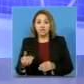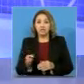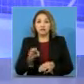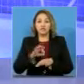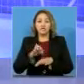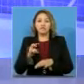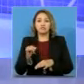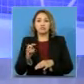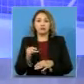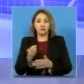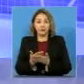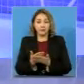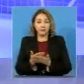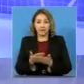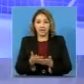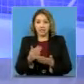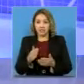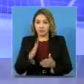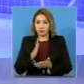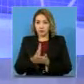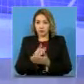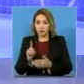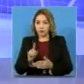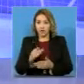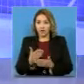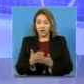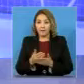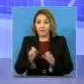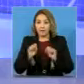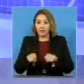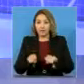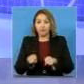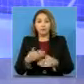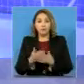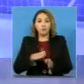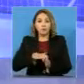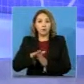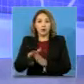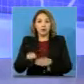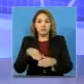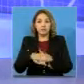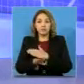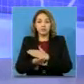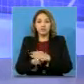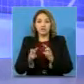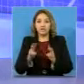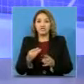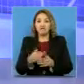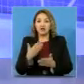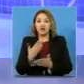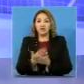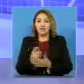заболеваниями. Особенностью данного метода является то, что он позволяет практически полностью избежать негативного